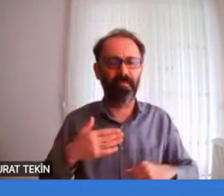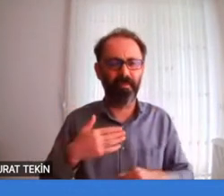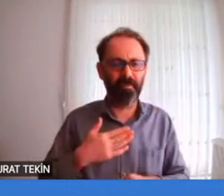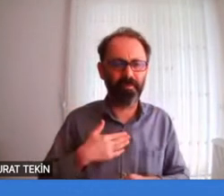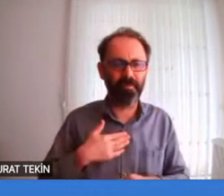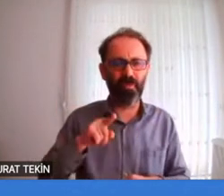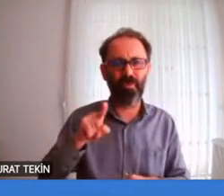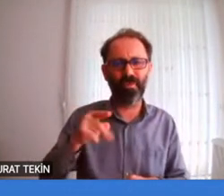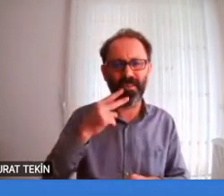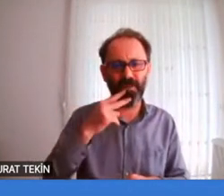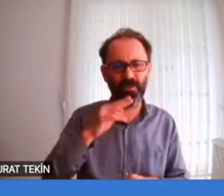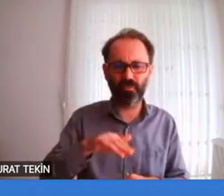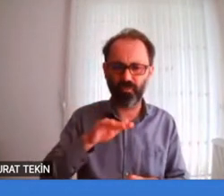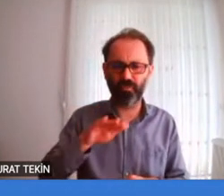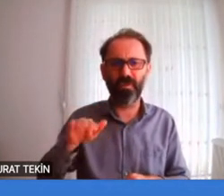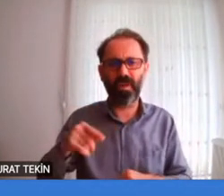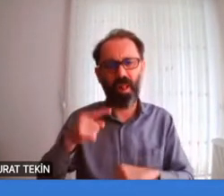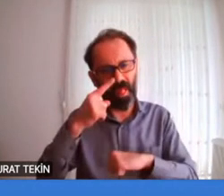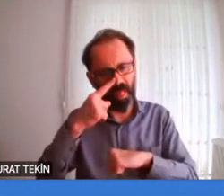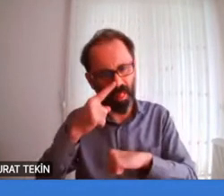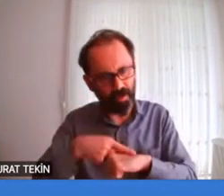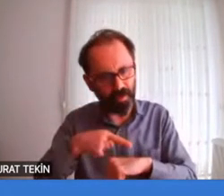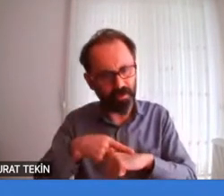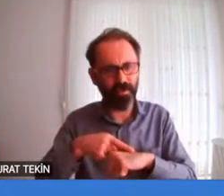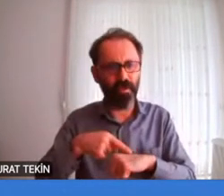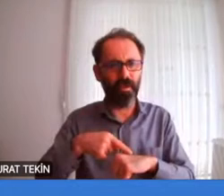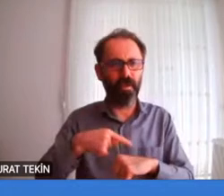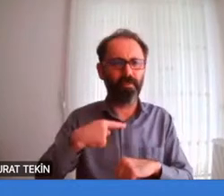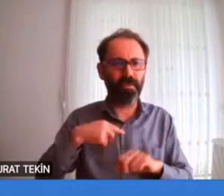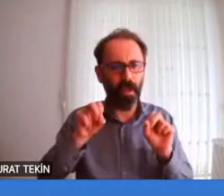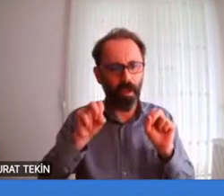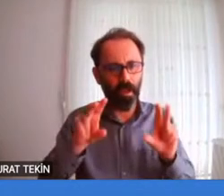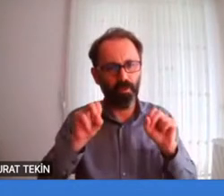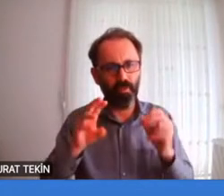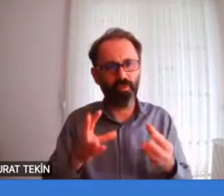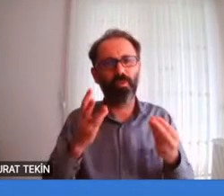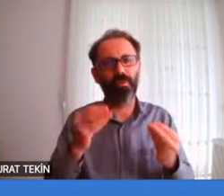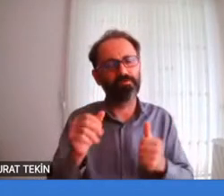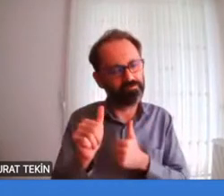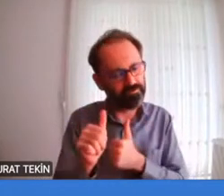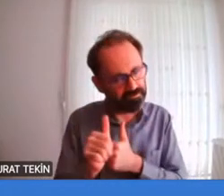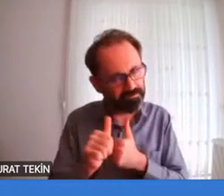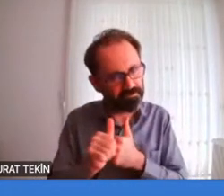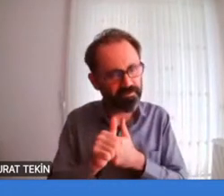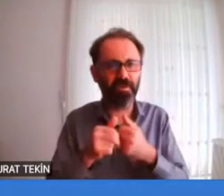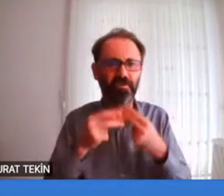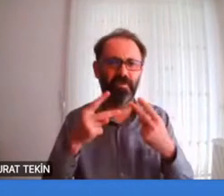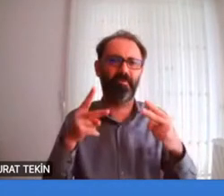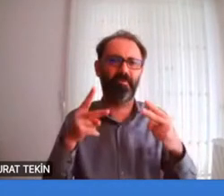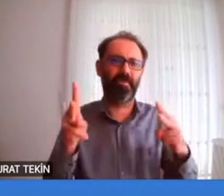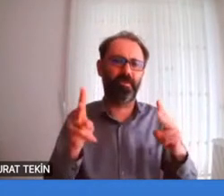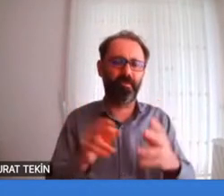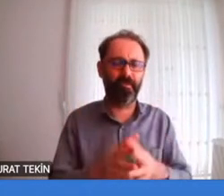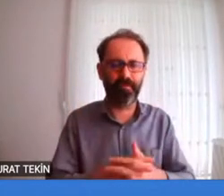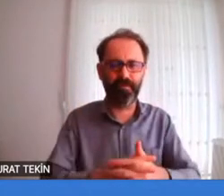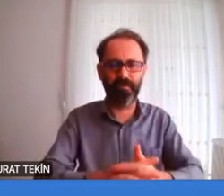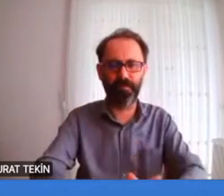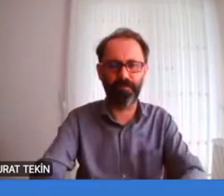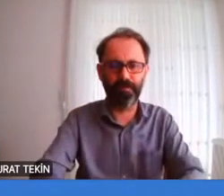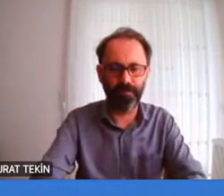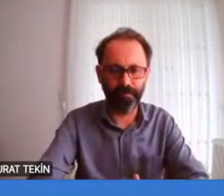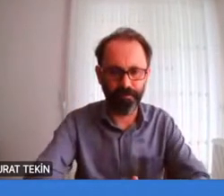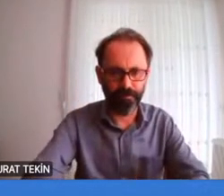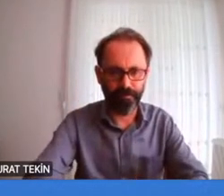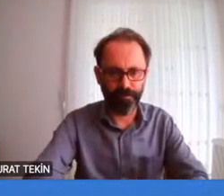düşüncesi, kendilerinin bu motivasyonu ve kendilerini tanımaları. Hı hı. En büyük yardımcımız bu oldu. Teşekkür